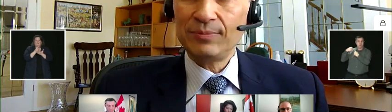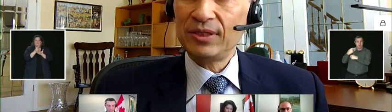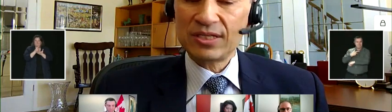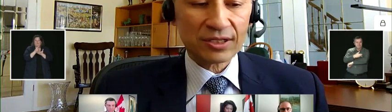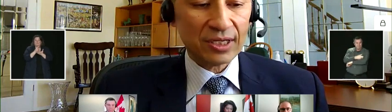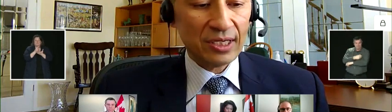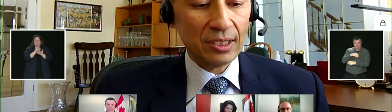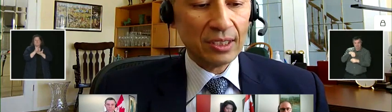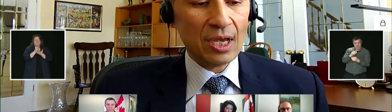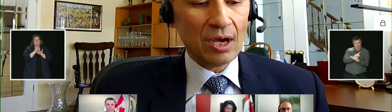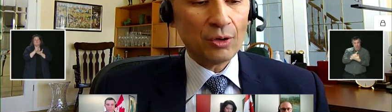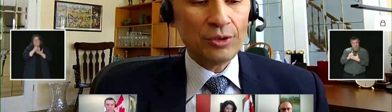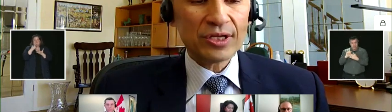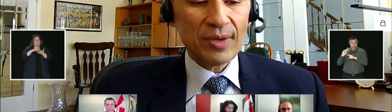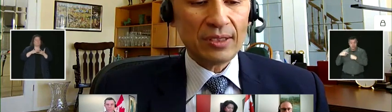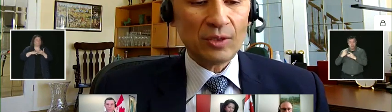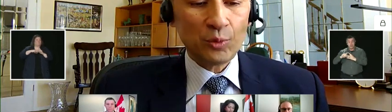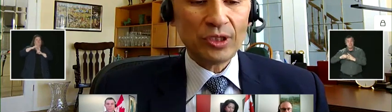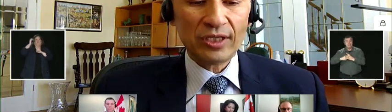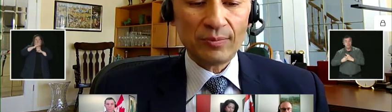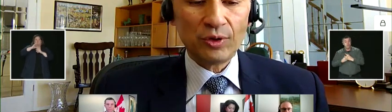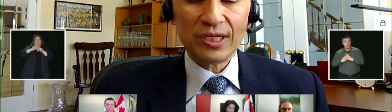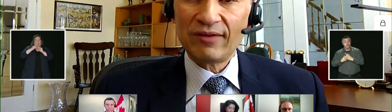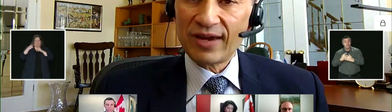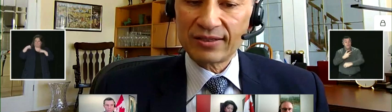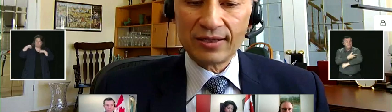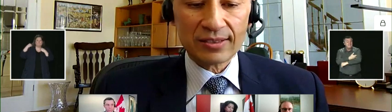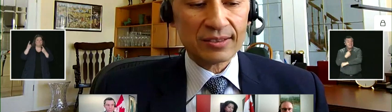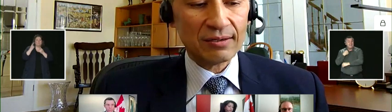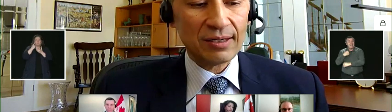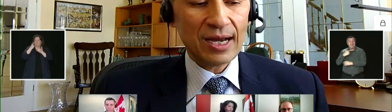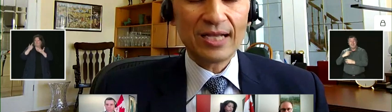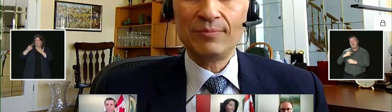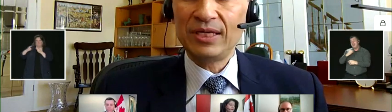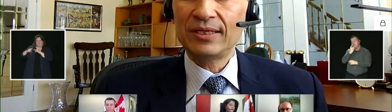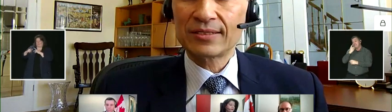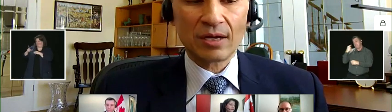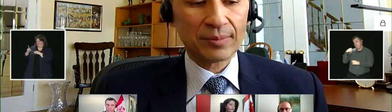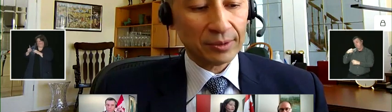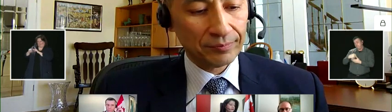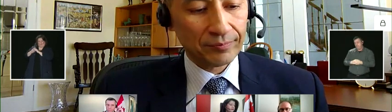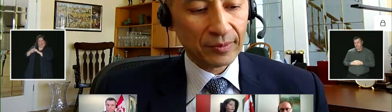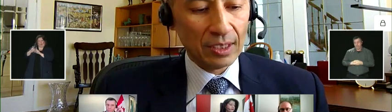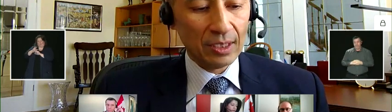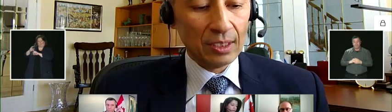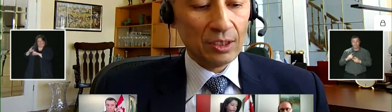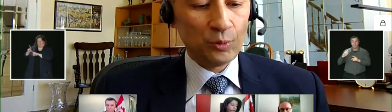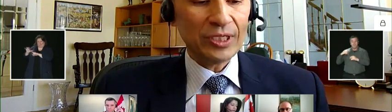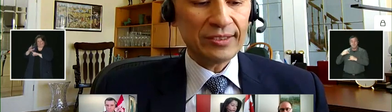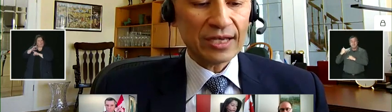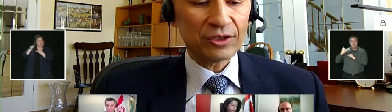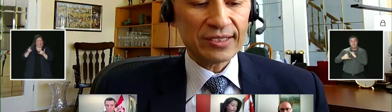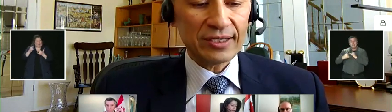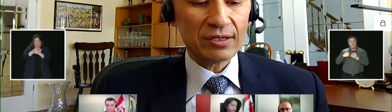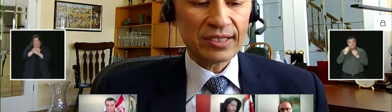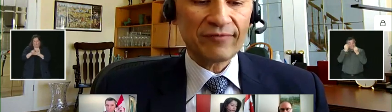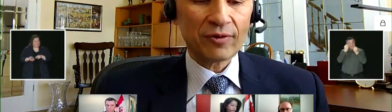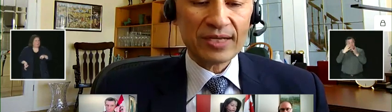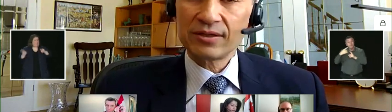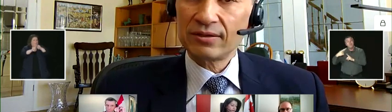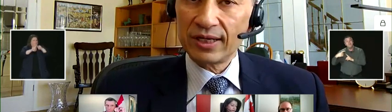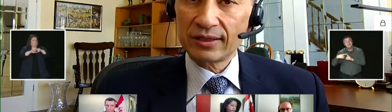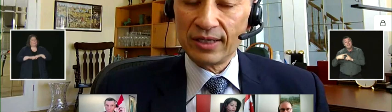vaccins administrés en une semaine depuis le début de la vaccination à la mi-décembre. Depuis la dernière